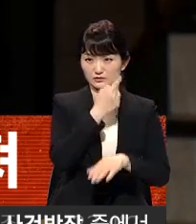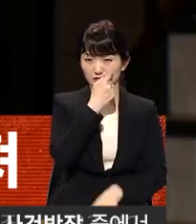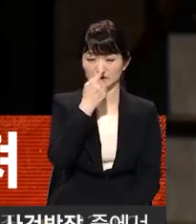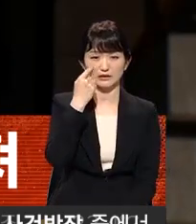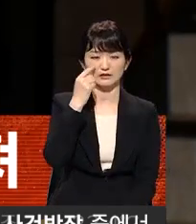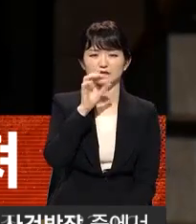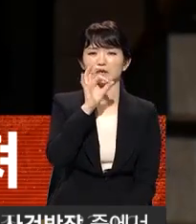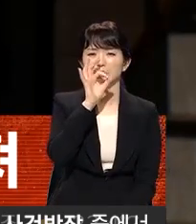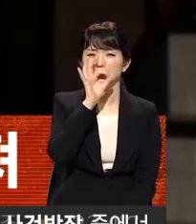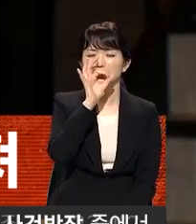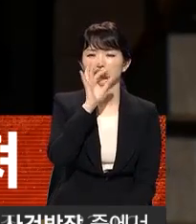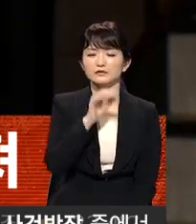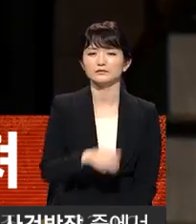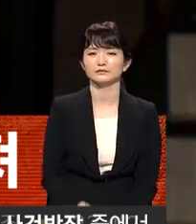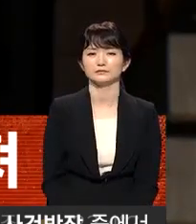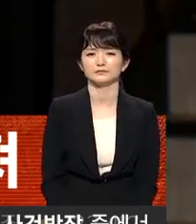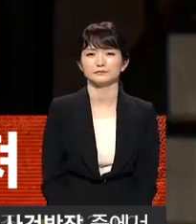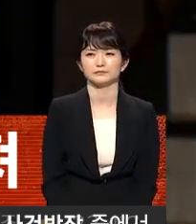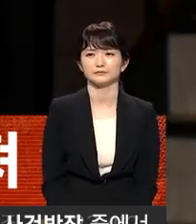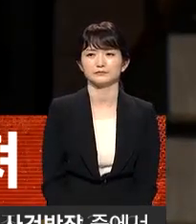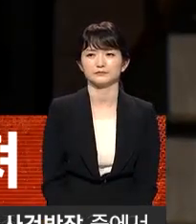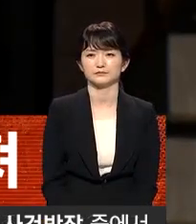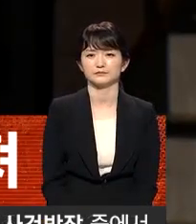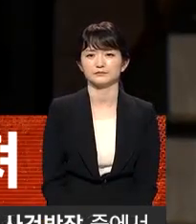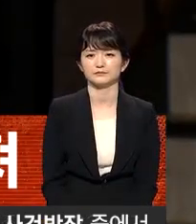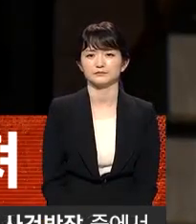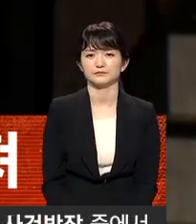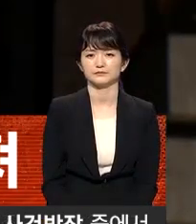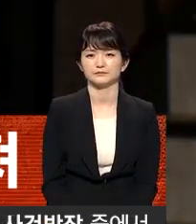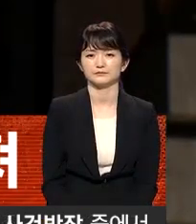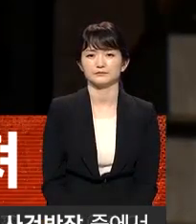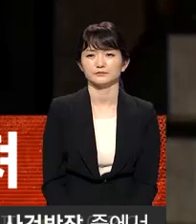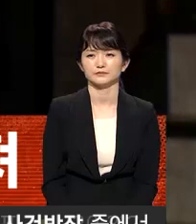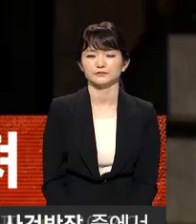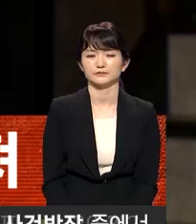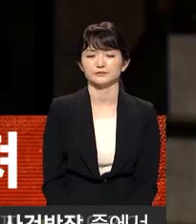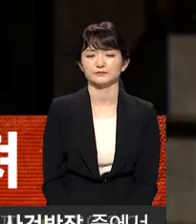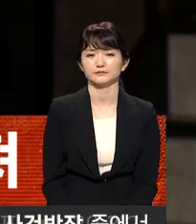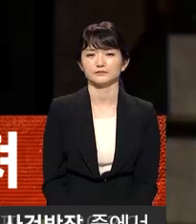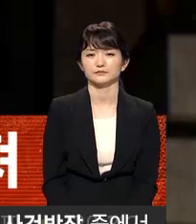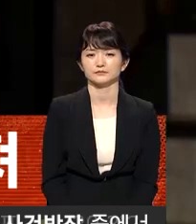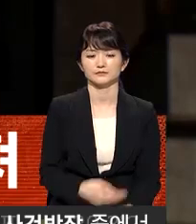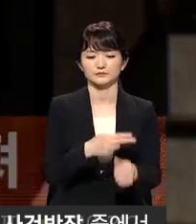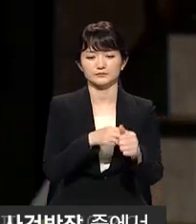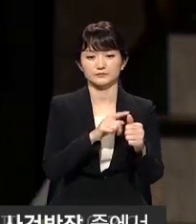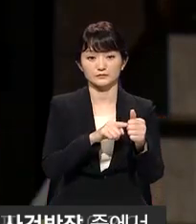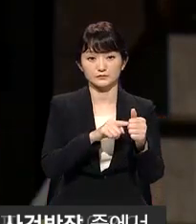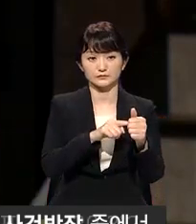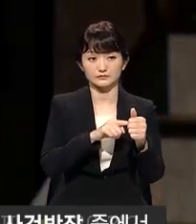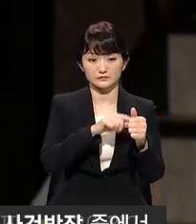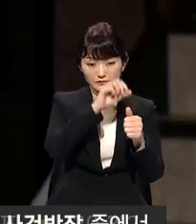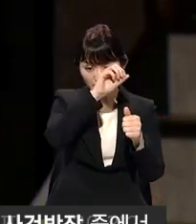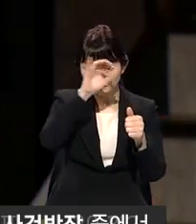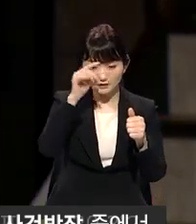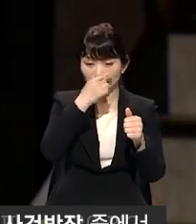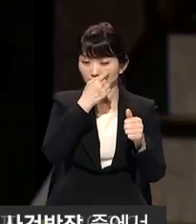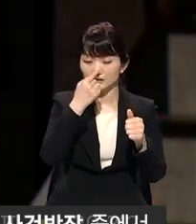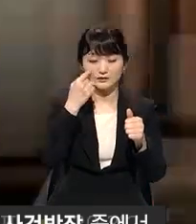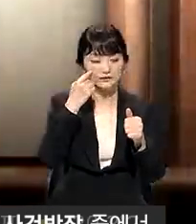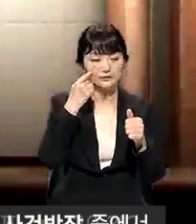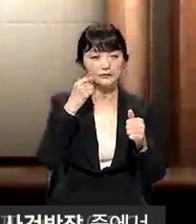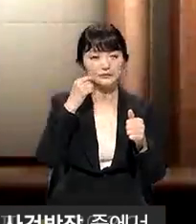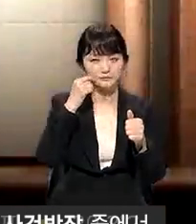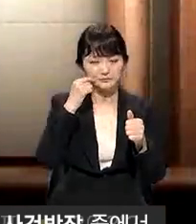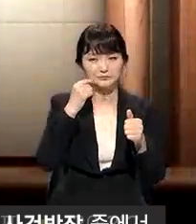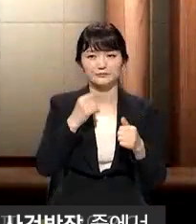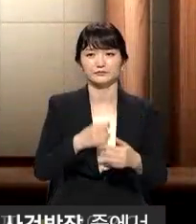불가능하다라고 하는 거 즉 다시 말해서 그 사람들의 그 어떤 전과라든가 이것을 확인할 수 없다라고 하는 것이 사실이 문제